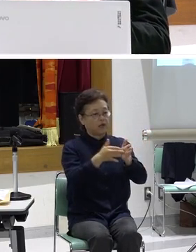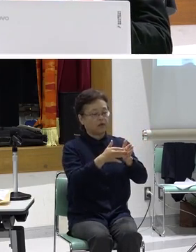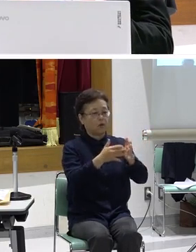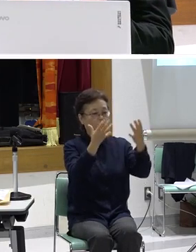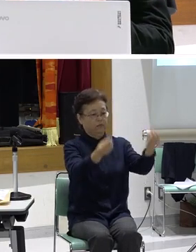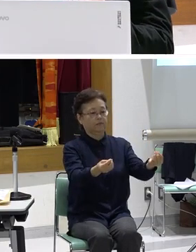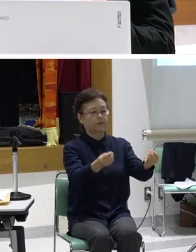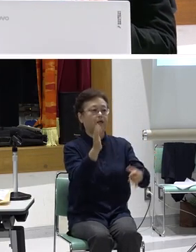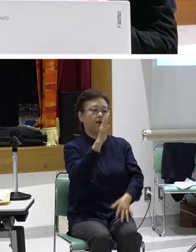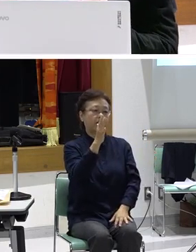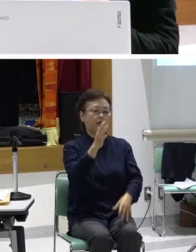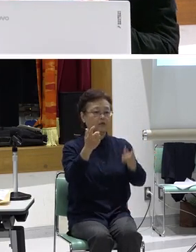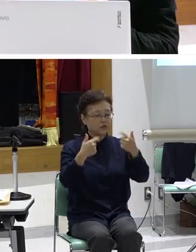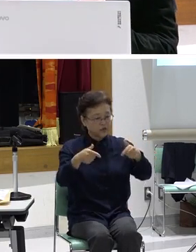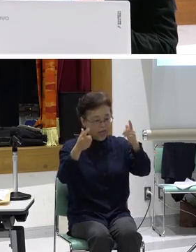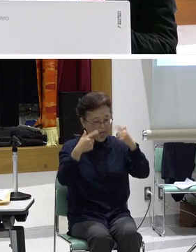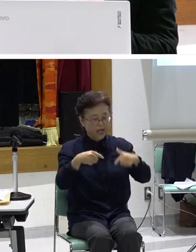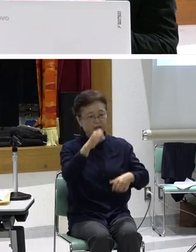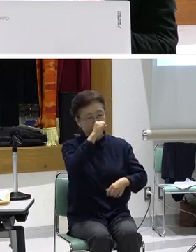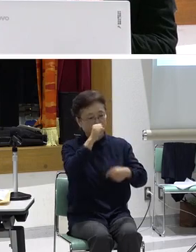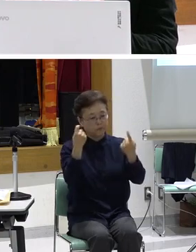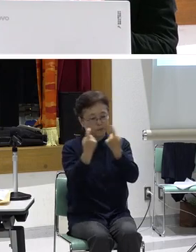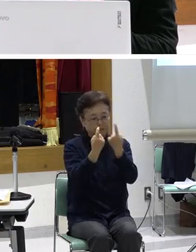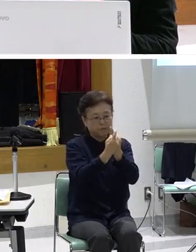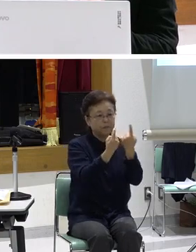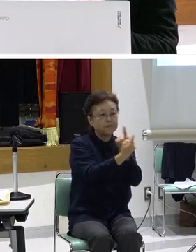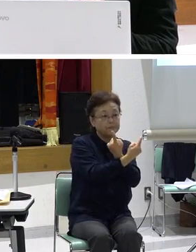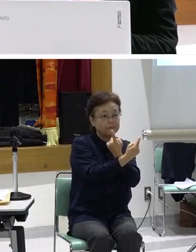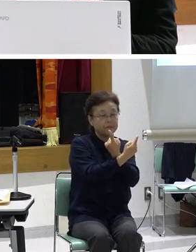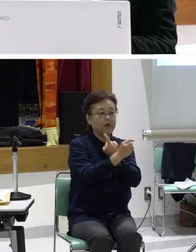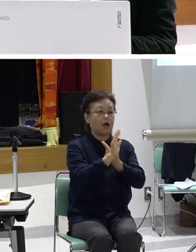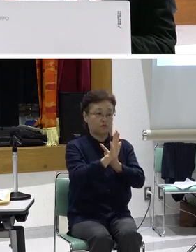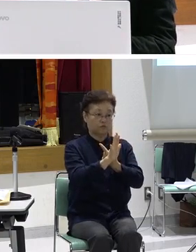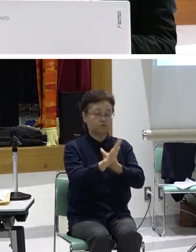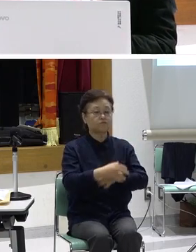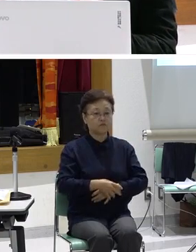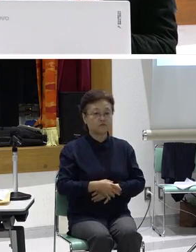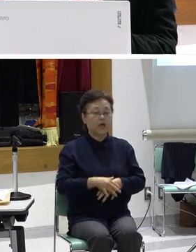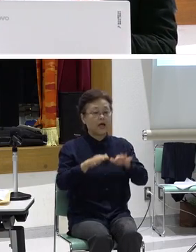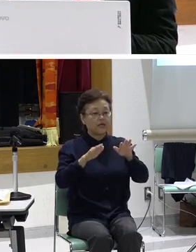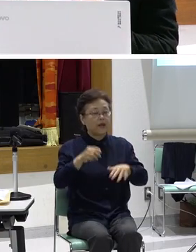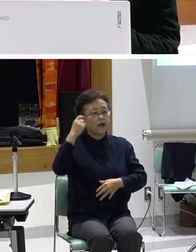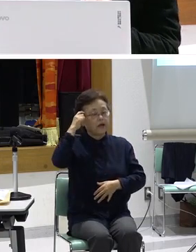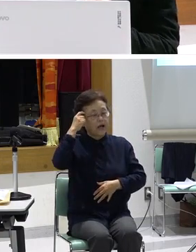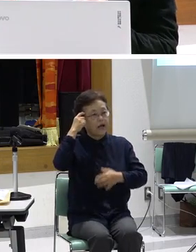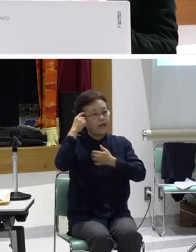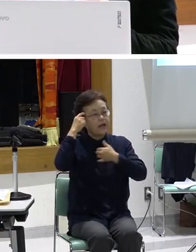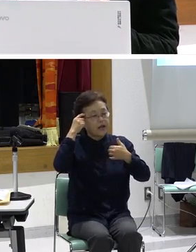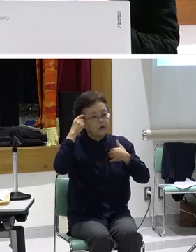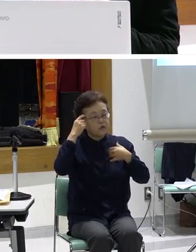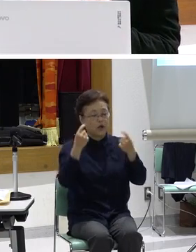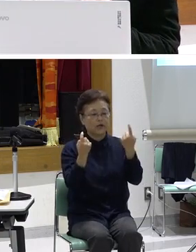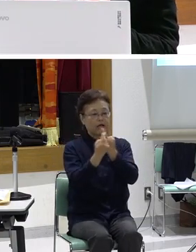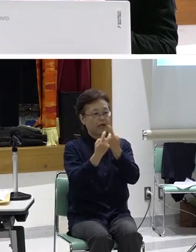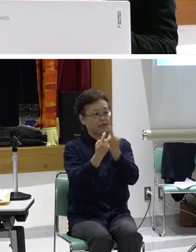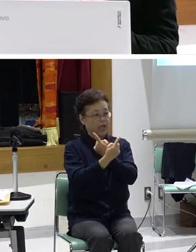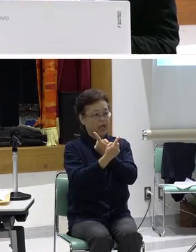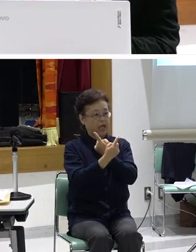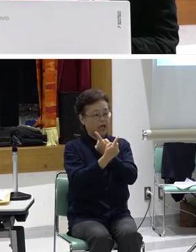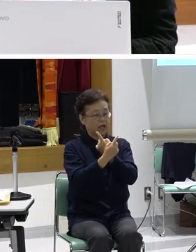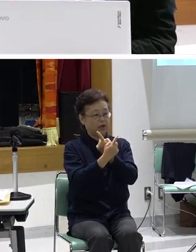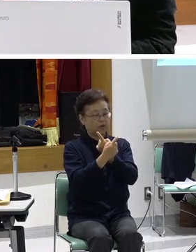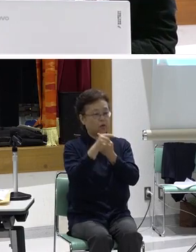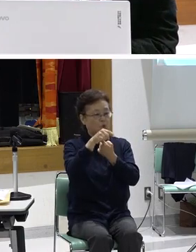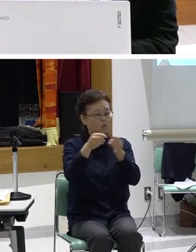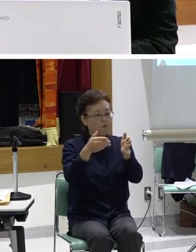ていく、言うならいろんな、今考えられるこう改善、をやったけども